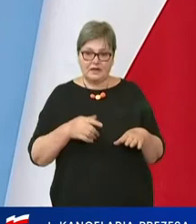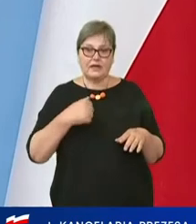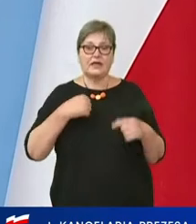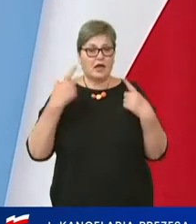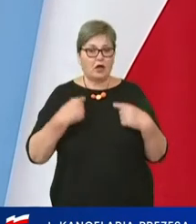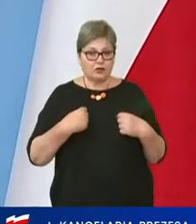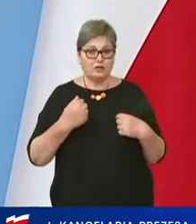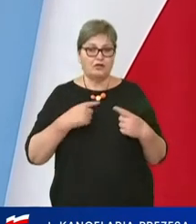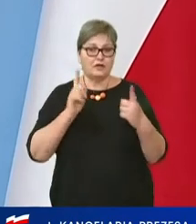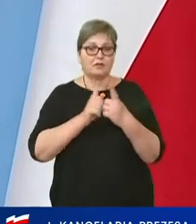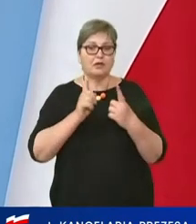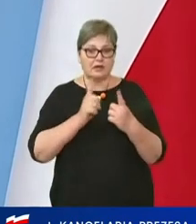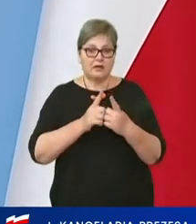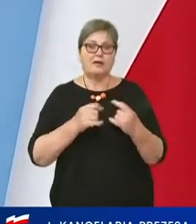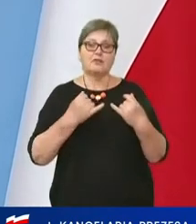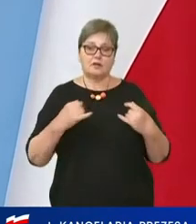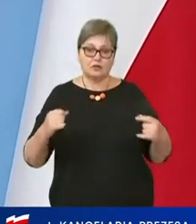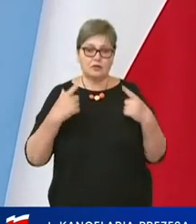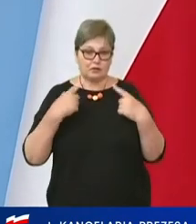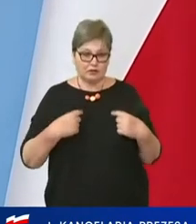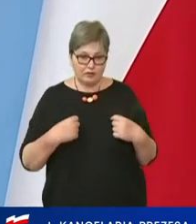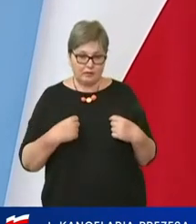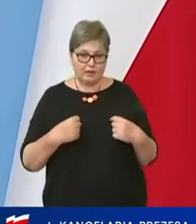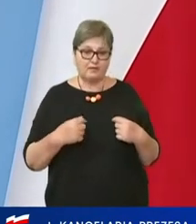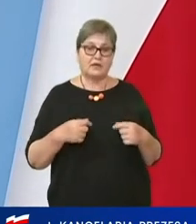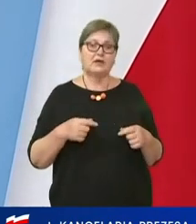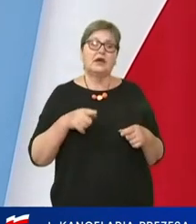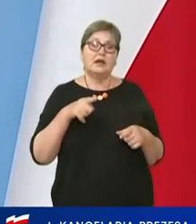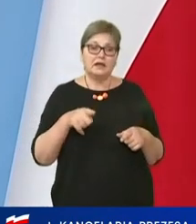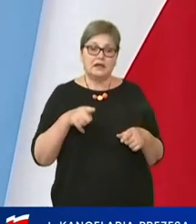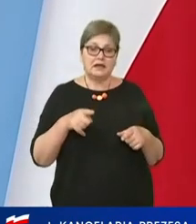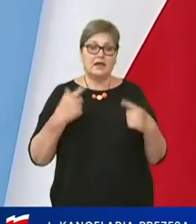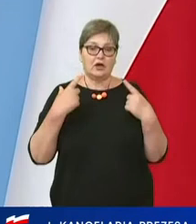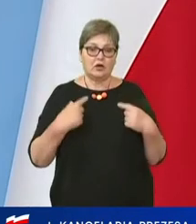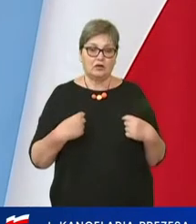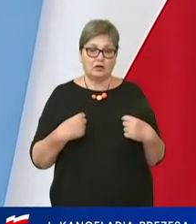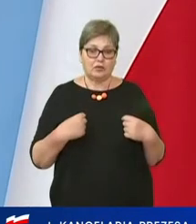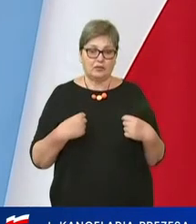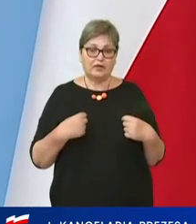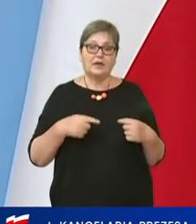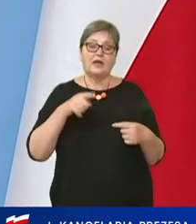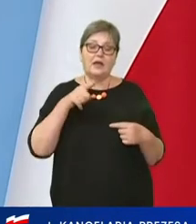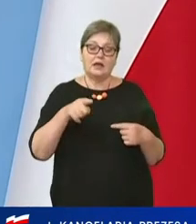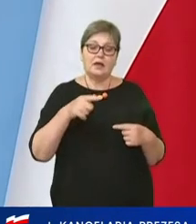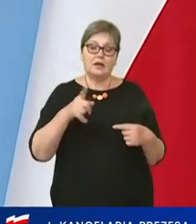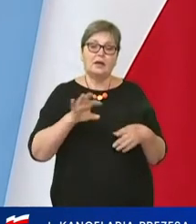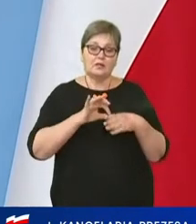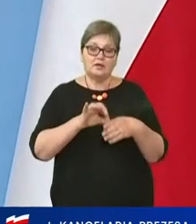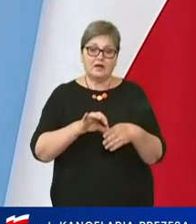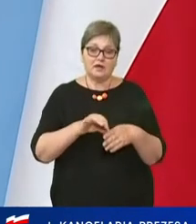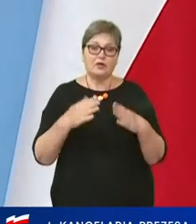na wideokonferencjach ze starostami, którzy właśnie te domy pomocy społecznej